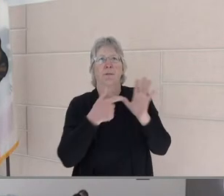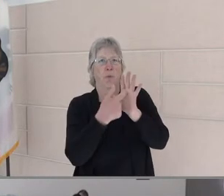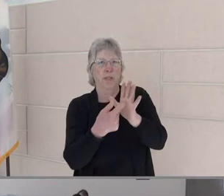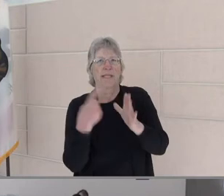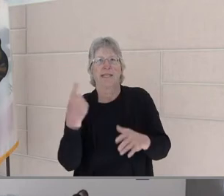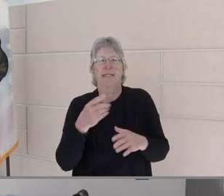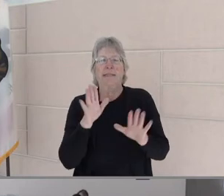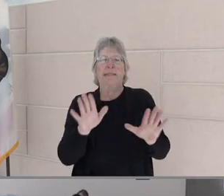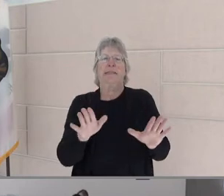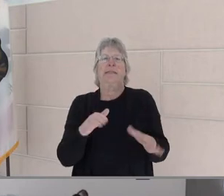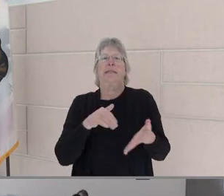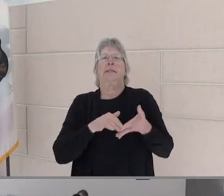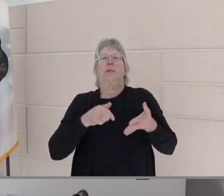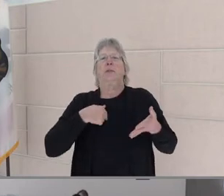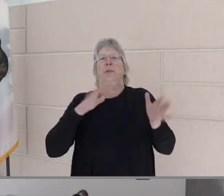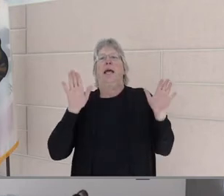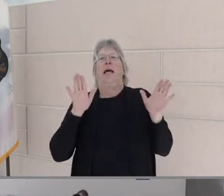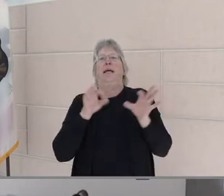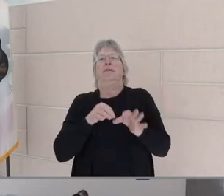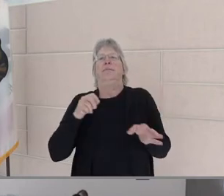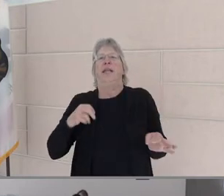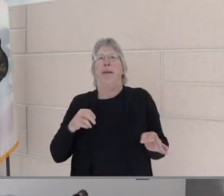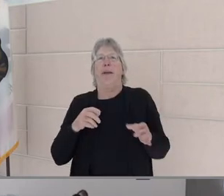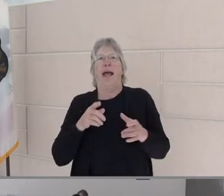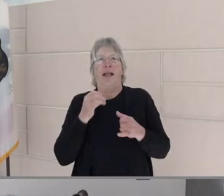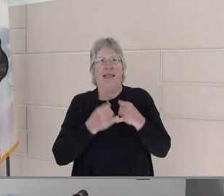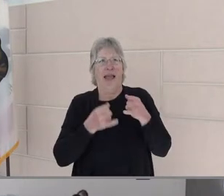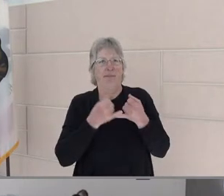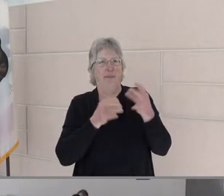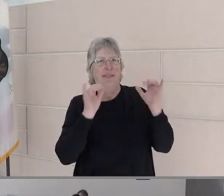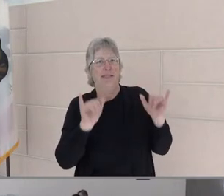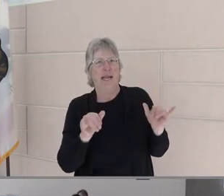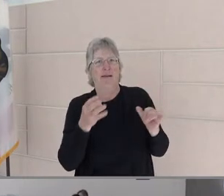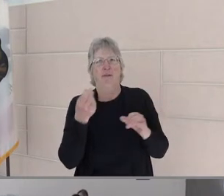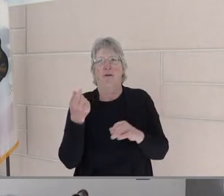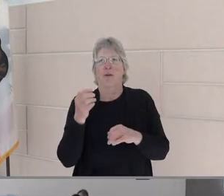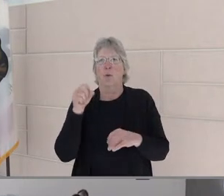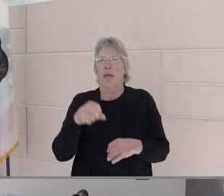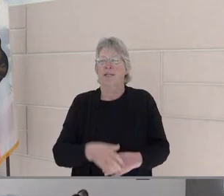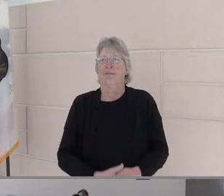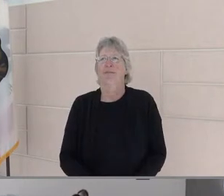នាំអំពីសិស្សផ្សេងៗមកពីសាលារៀន Camps ឥ